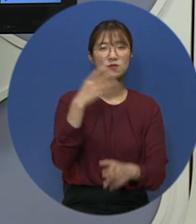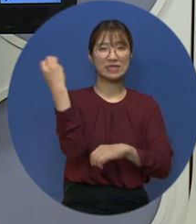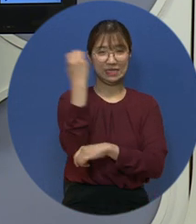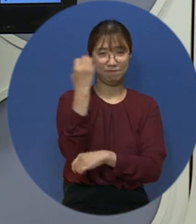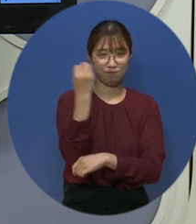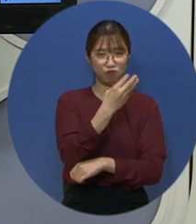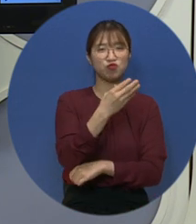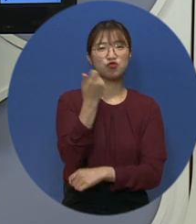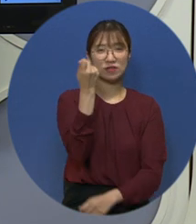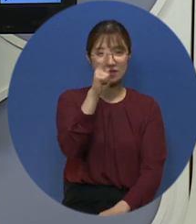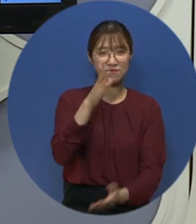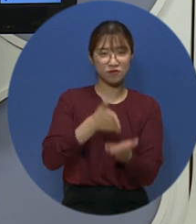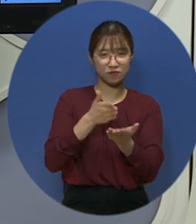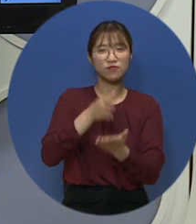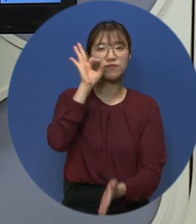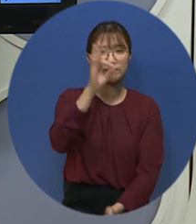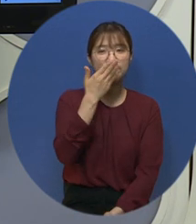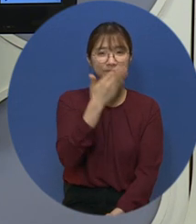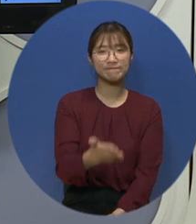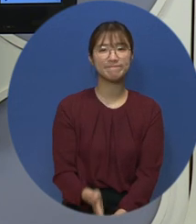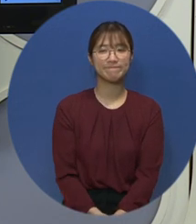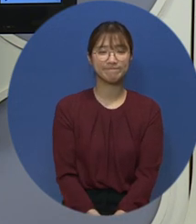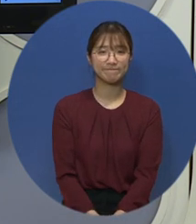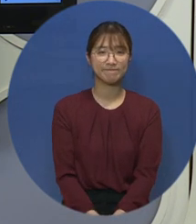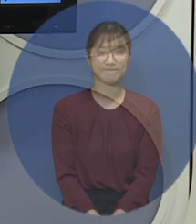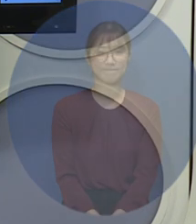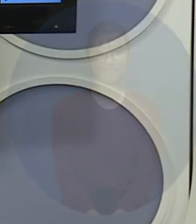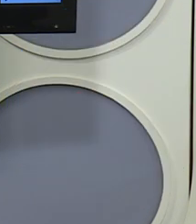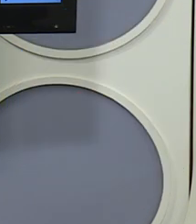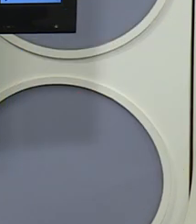신문 목재 탭이 뉴스를 통해 확인할 수 있습니다